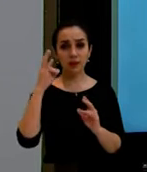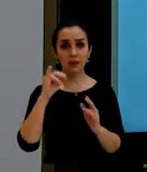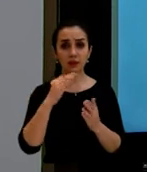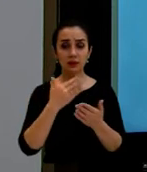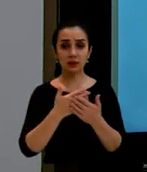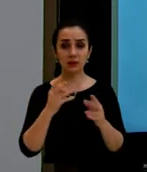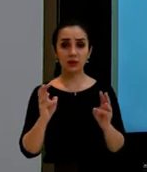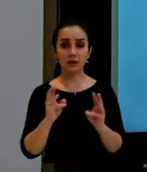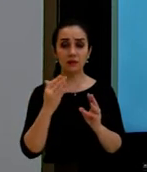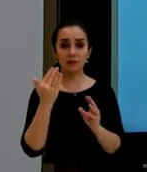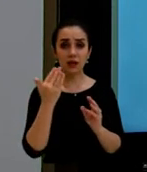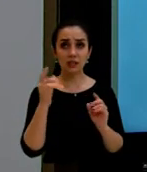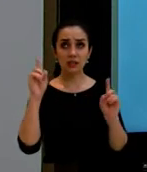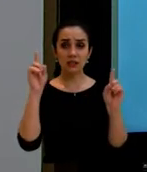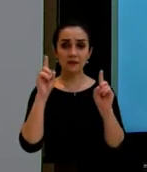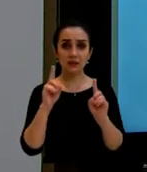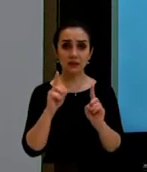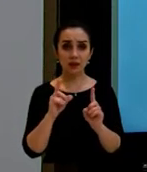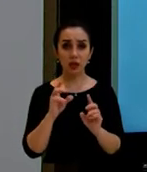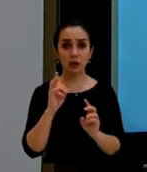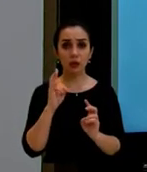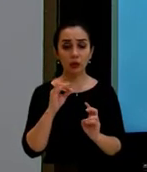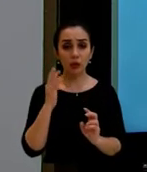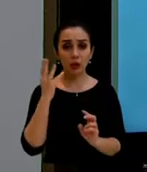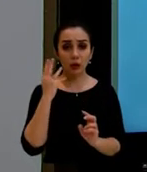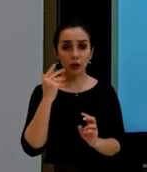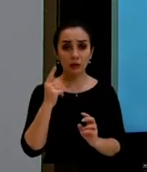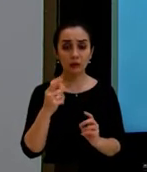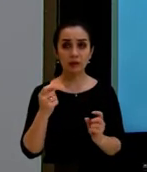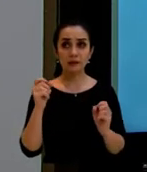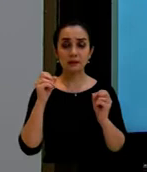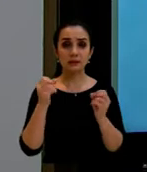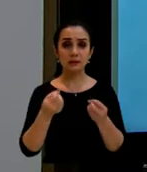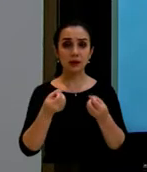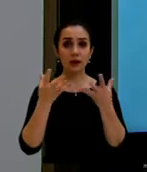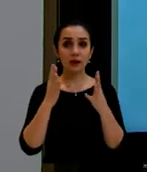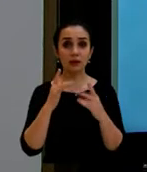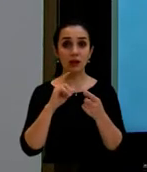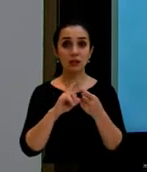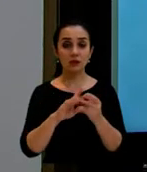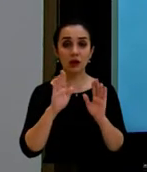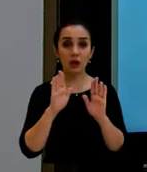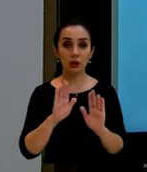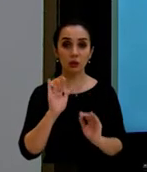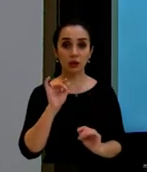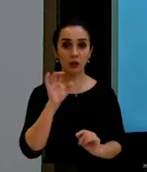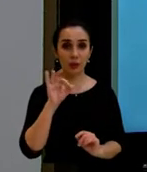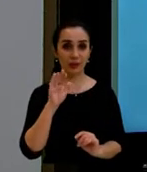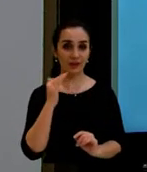вами, горит ваша звезда. Но когда она загорится, это зависит только от